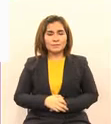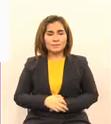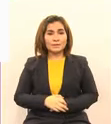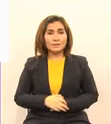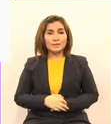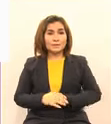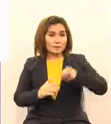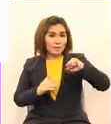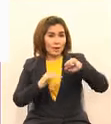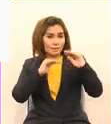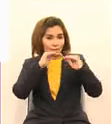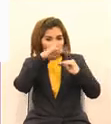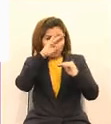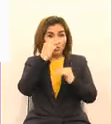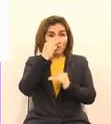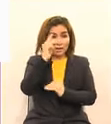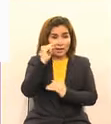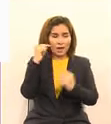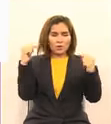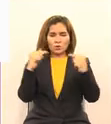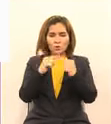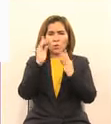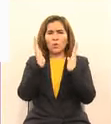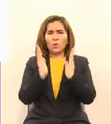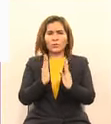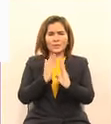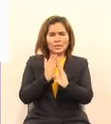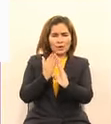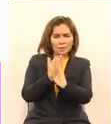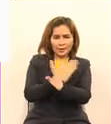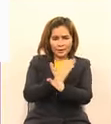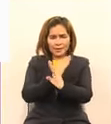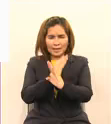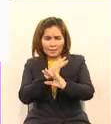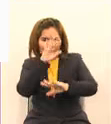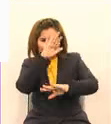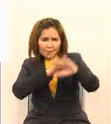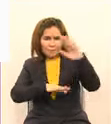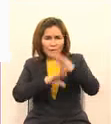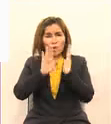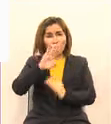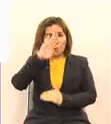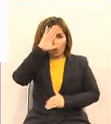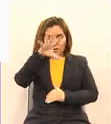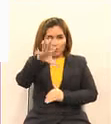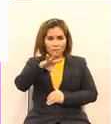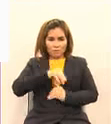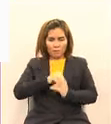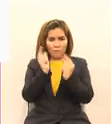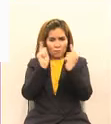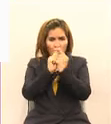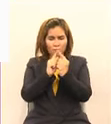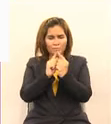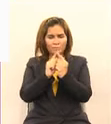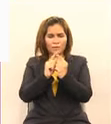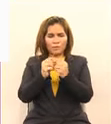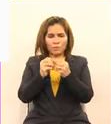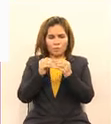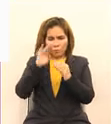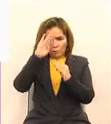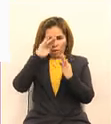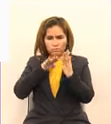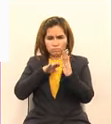จะเห็นว่าพวกที่สัมผัสกับผู้ป่วยก่อนหน้าเนี่ยเราก็จะเห็นว่า2วันนี้เรามีผู้ป่วยกลุ่มนี้มากขึ้นน